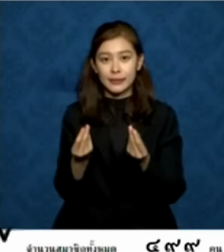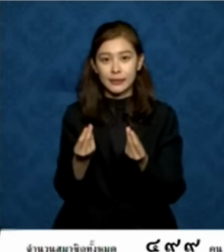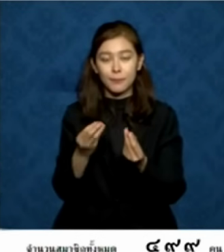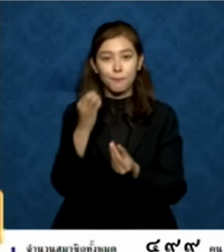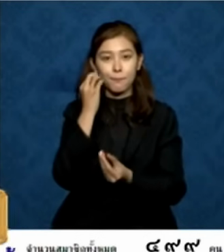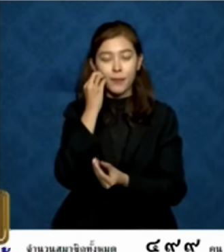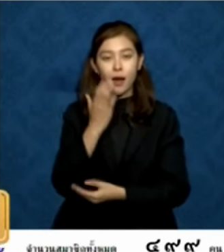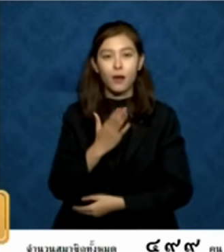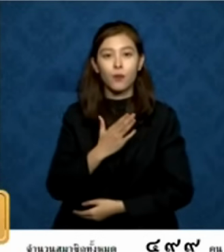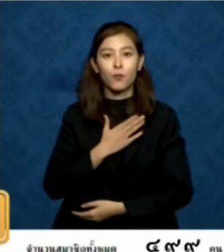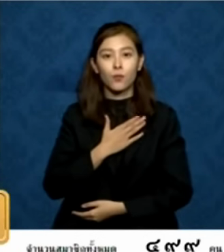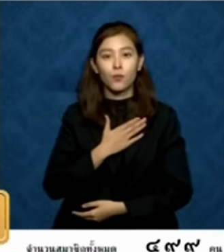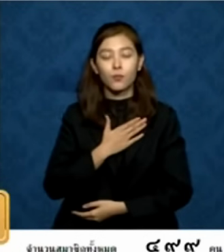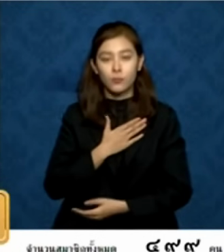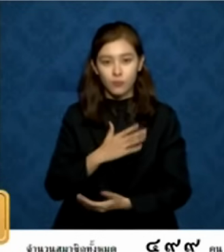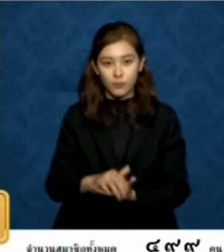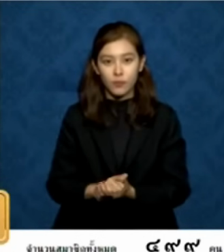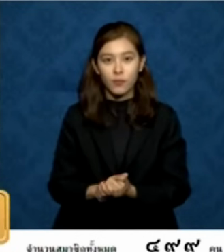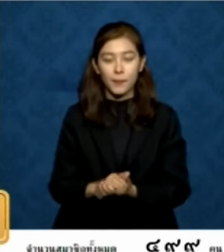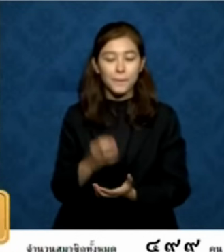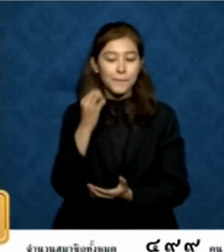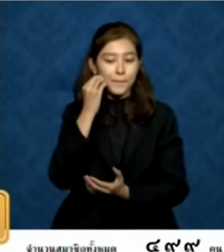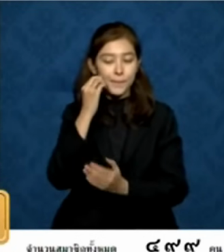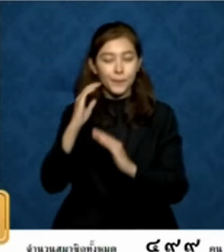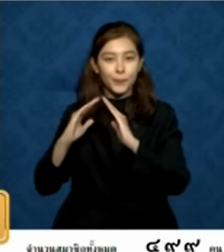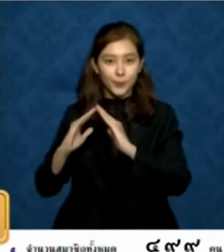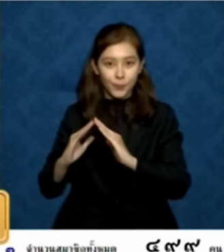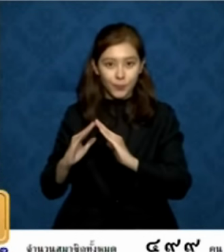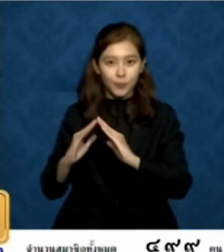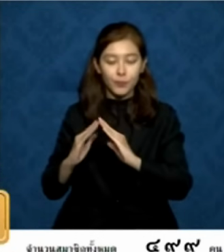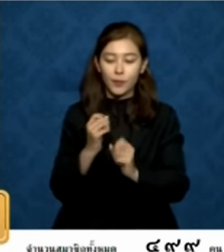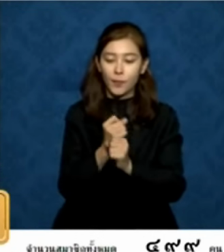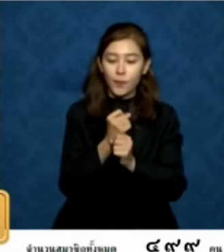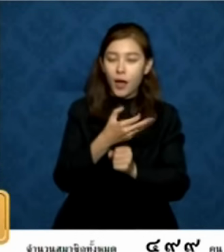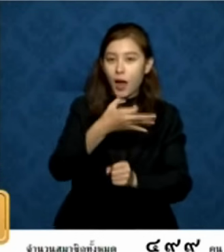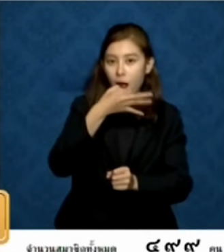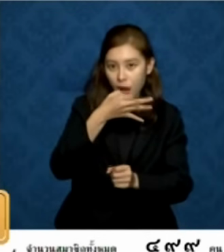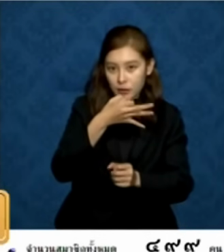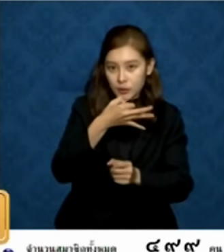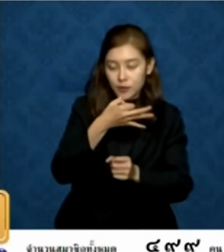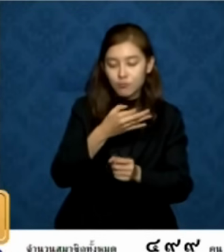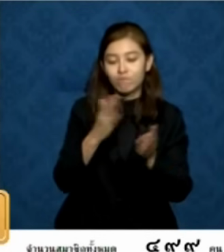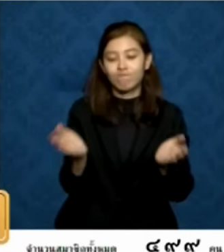ตรกรรมและที่อยู่อาศัยให้มีคุณภาพชีวิตที่ดีขึ้น